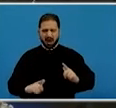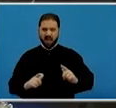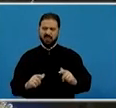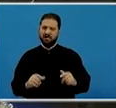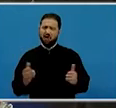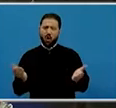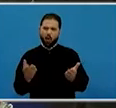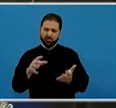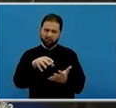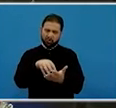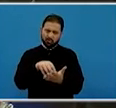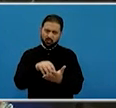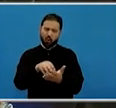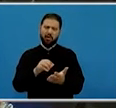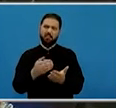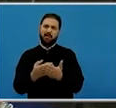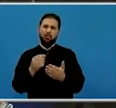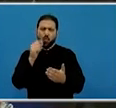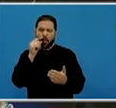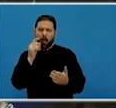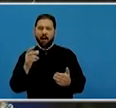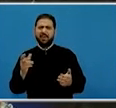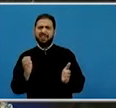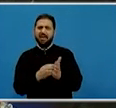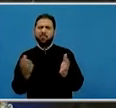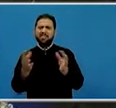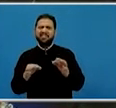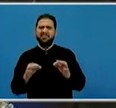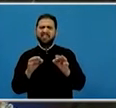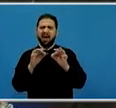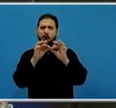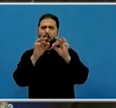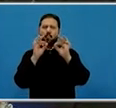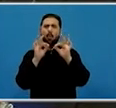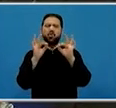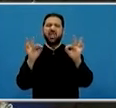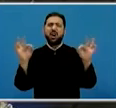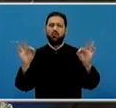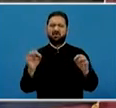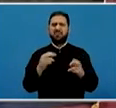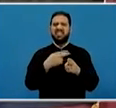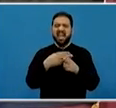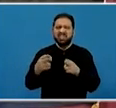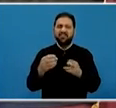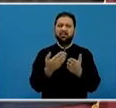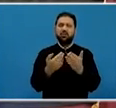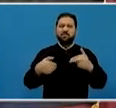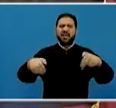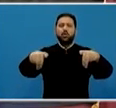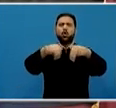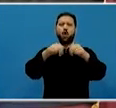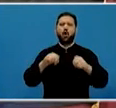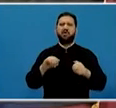lume, aceasta ar trebui să fie modelul desăvârșit pentru fiecare dintre noi. Și atunci când fiecare dintre cei doi prieteni au